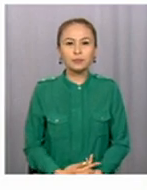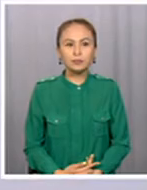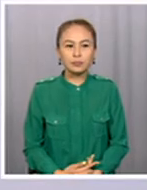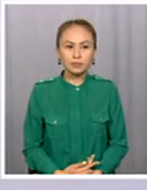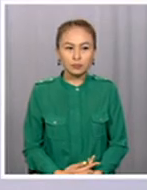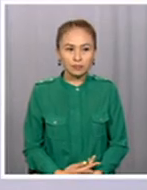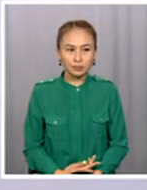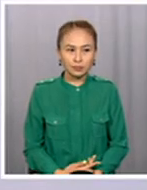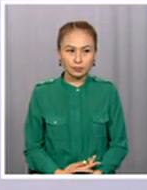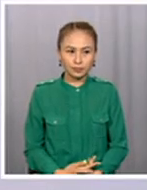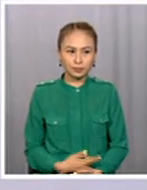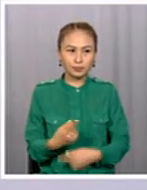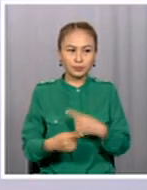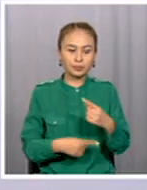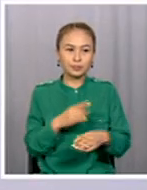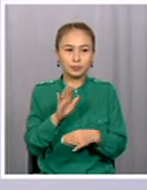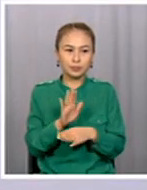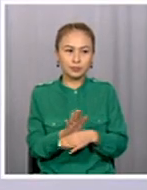жетеді. Келесі тапсырма.